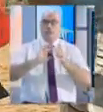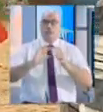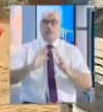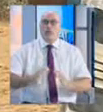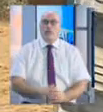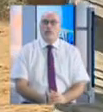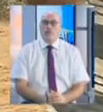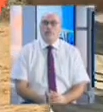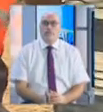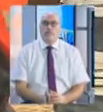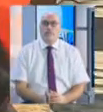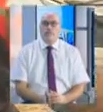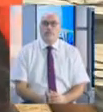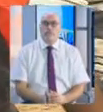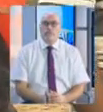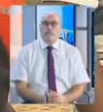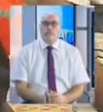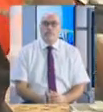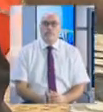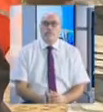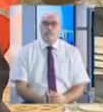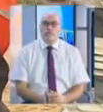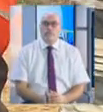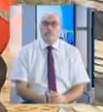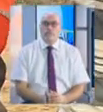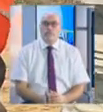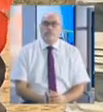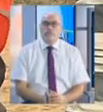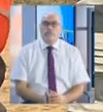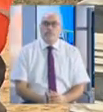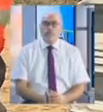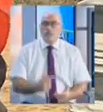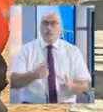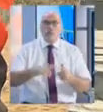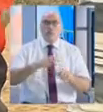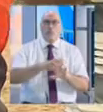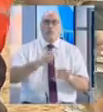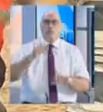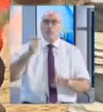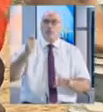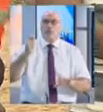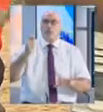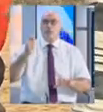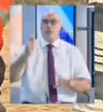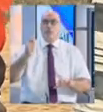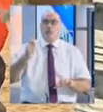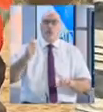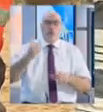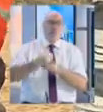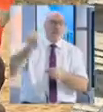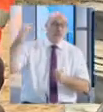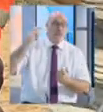اللي شعال اسك عنده ضمير برك. احنا كون يجينا غير ماشي غير في سقهراس، اللي بغات تزي وزو العام اللي فات ولا في